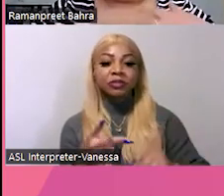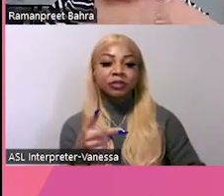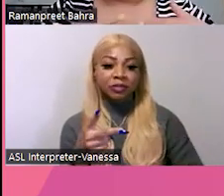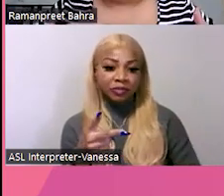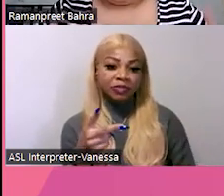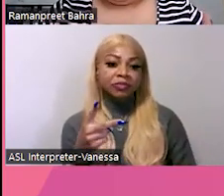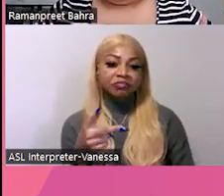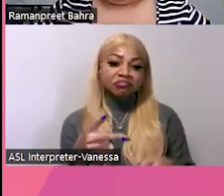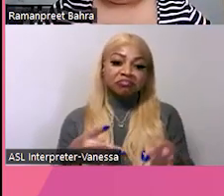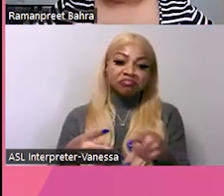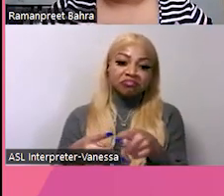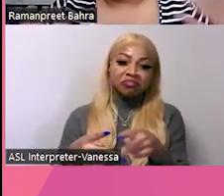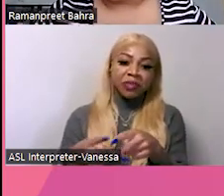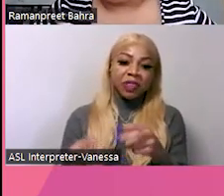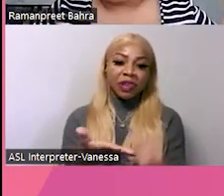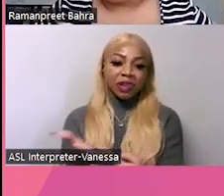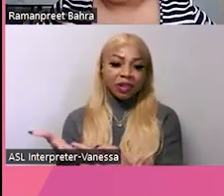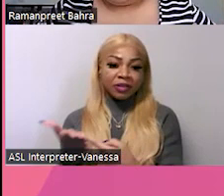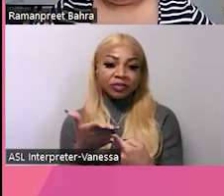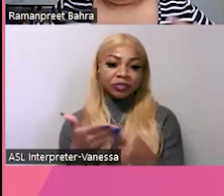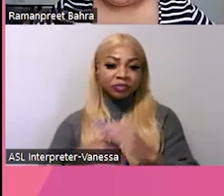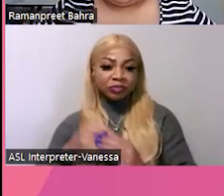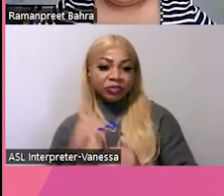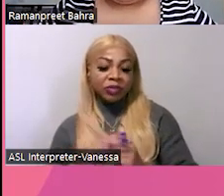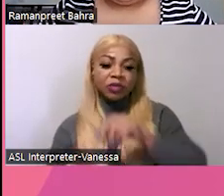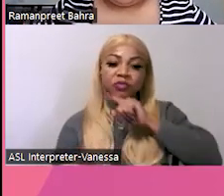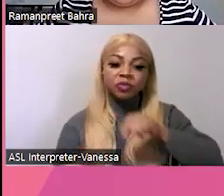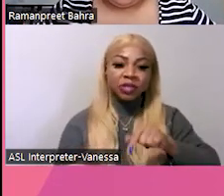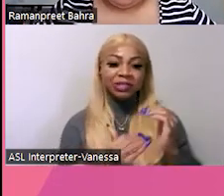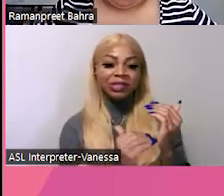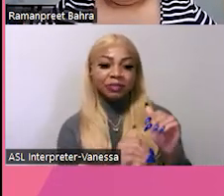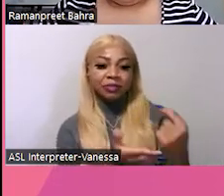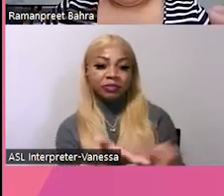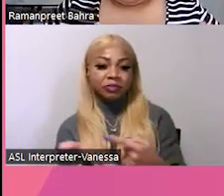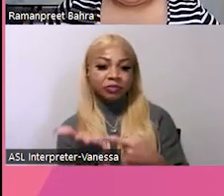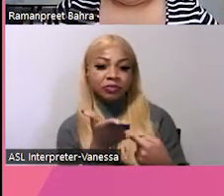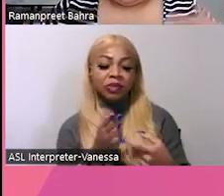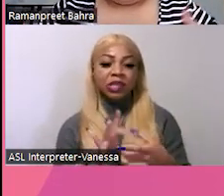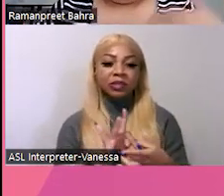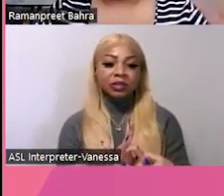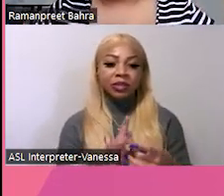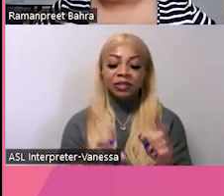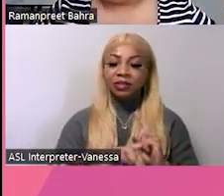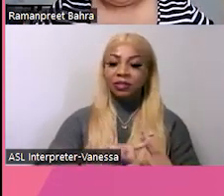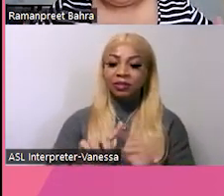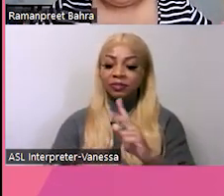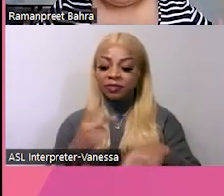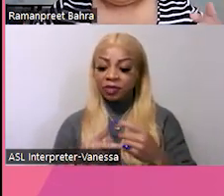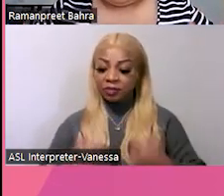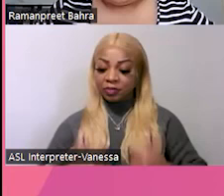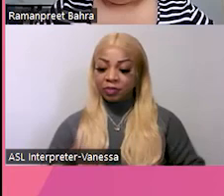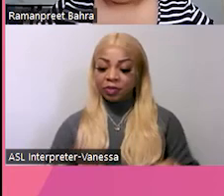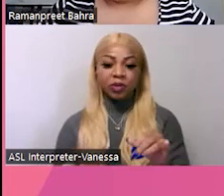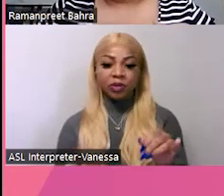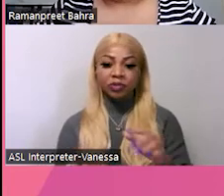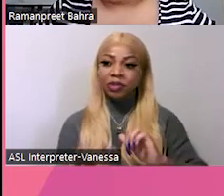Collins, qui indique que l'intersectionnalité est une réponse à une discussion limitée sur